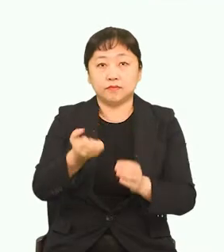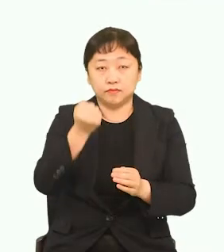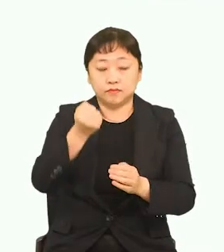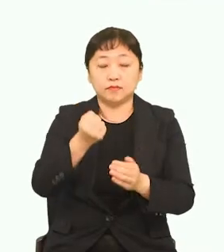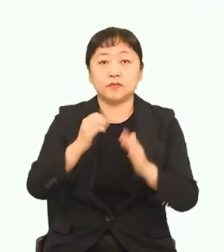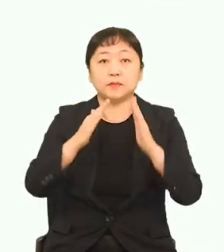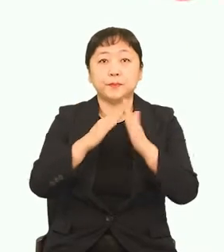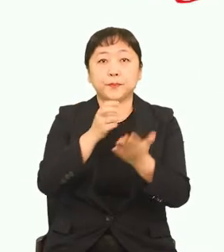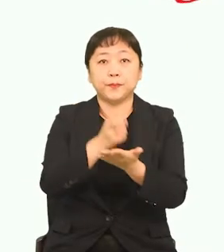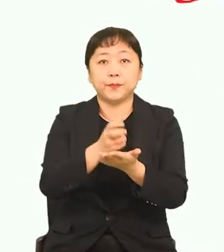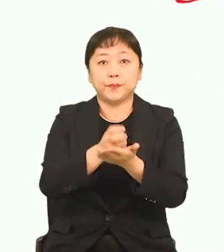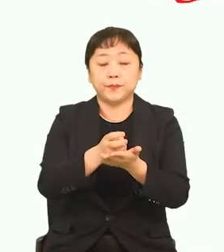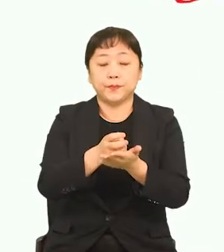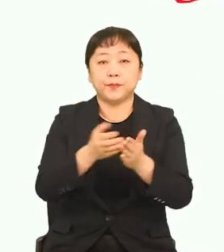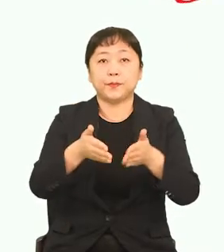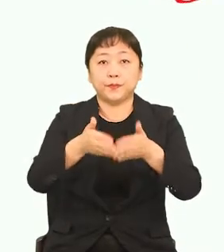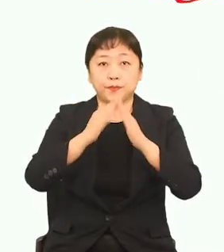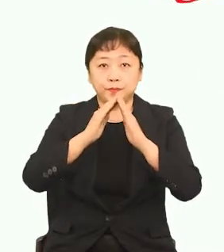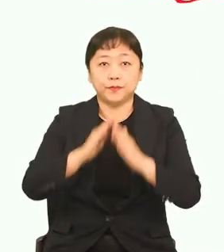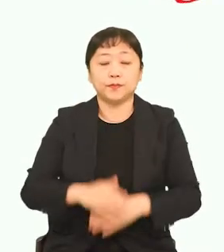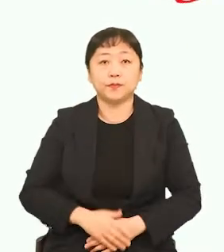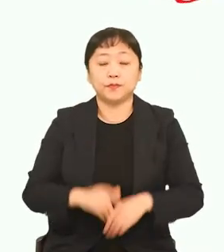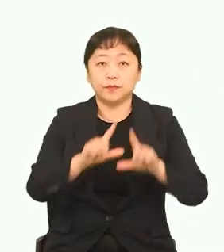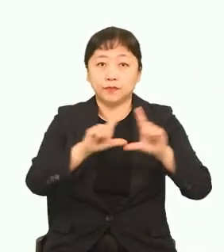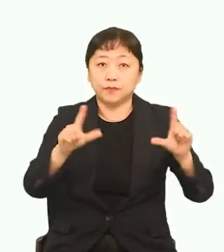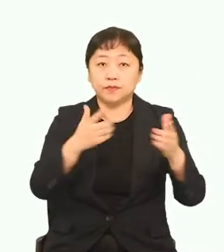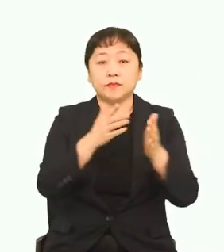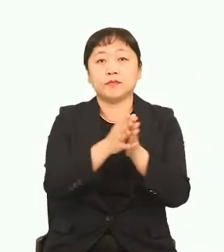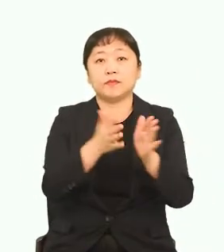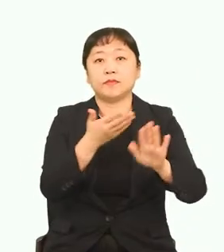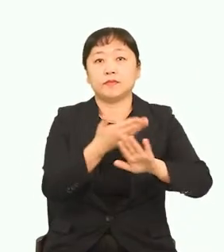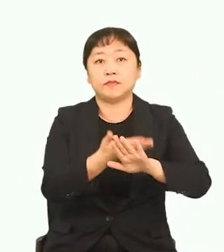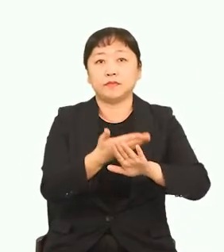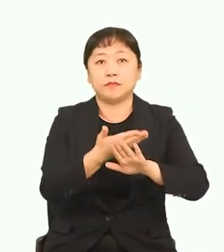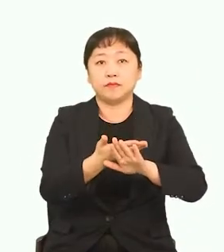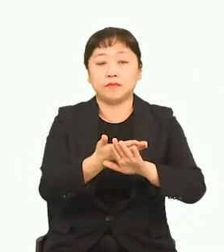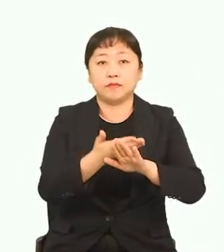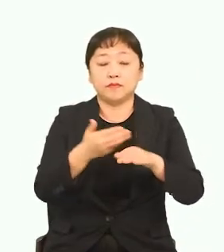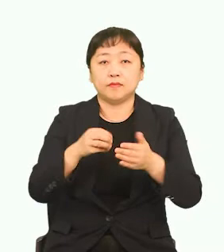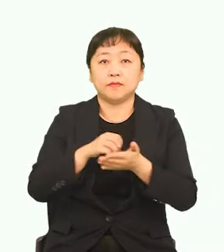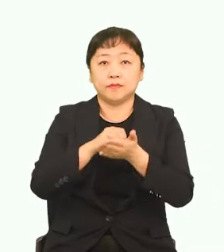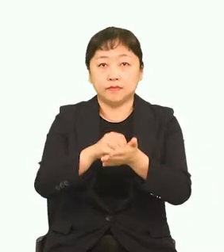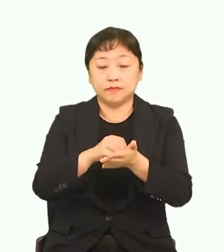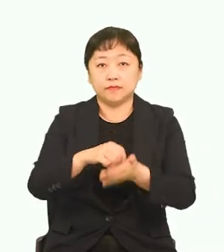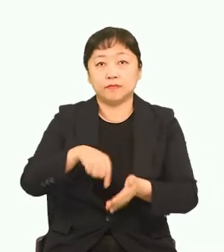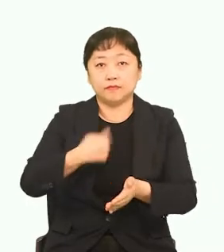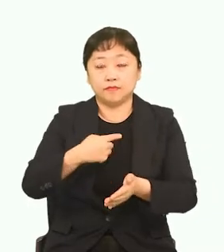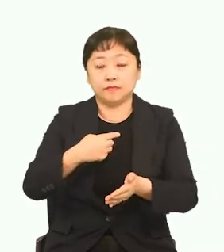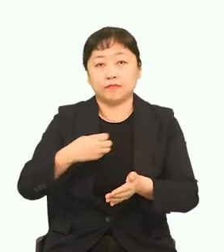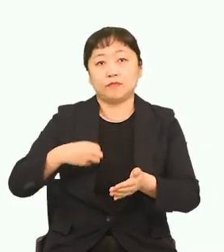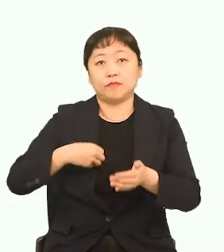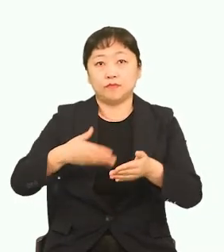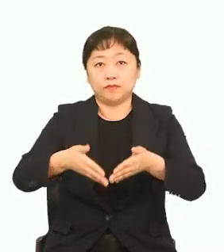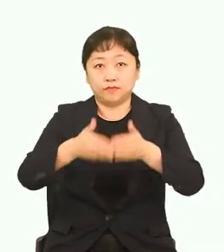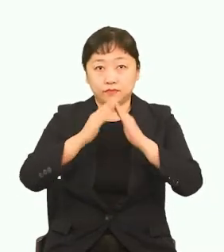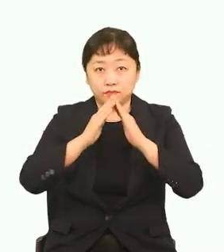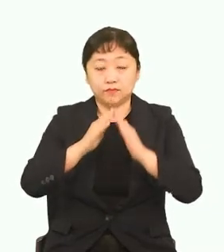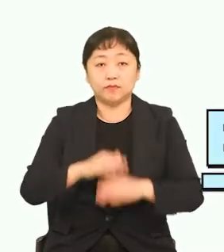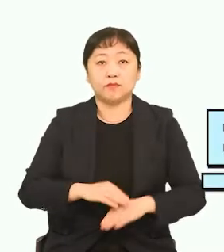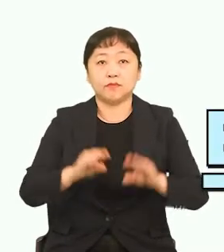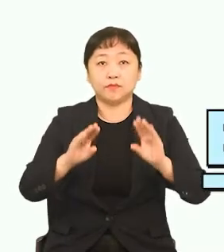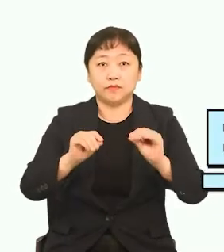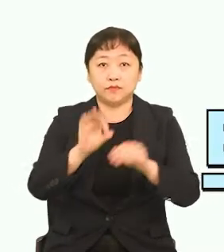주택 소유자가 주택법에 따라 설립합니다. 일반 분양 아파트와는 달리 가입자가 스스로 지역주택조합을